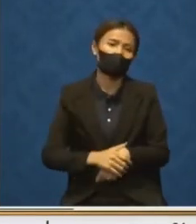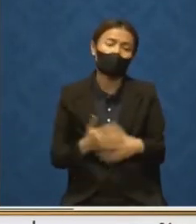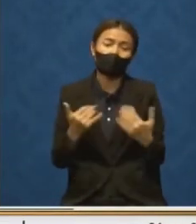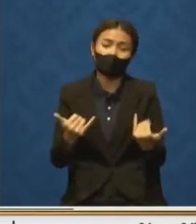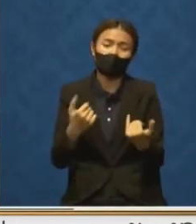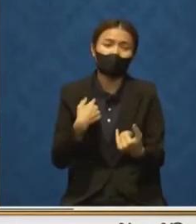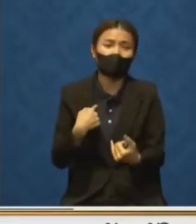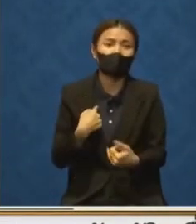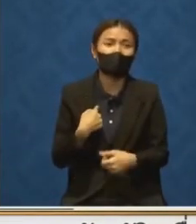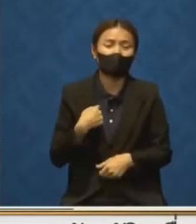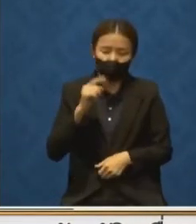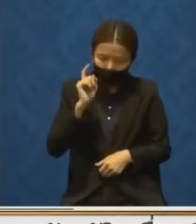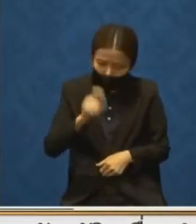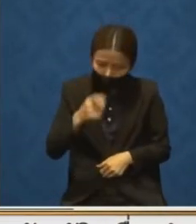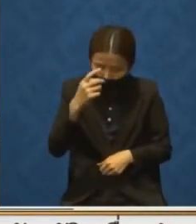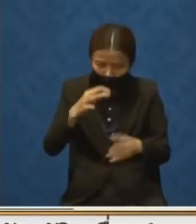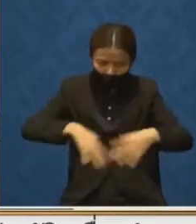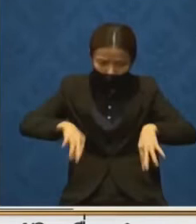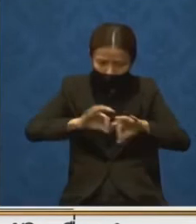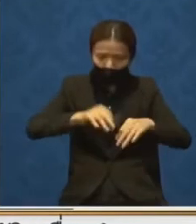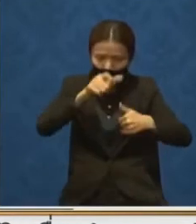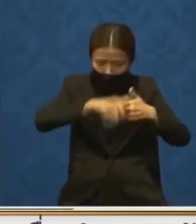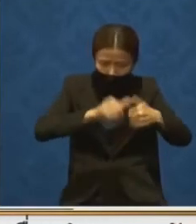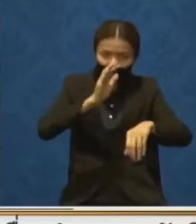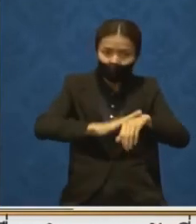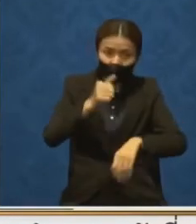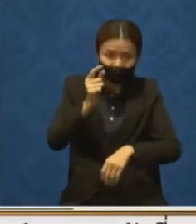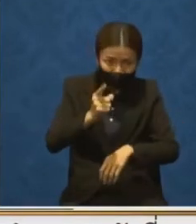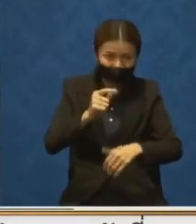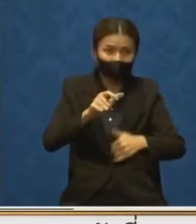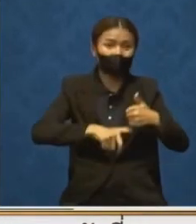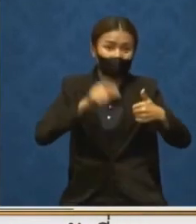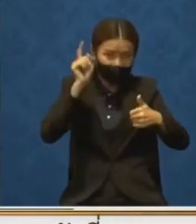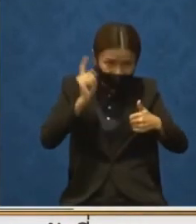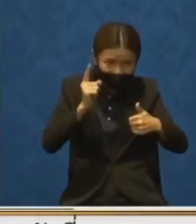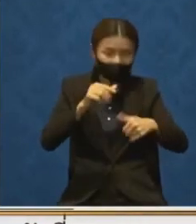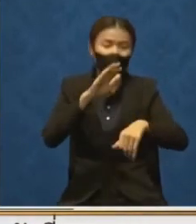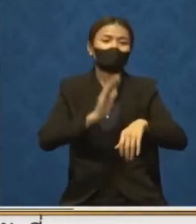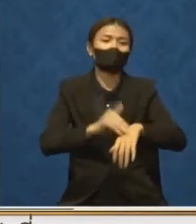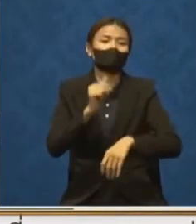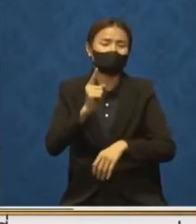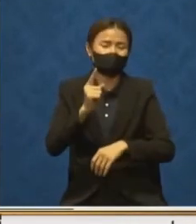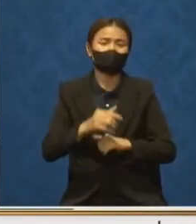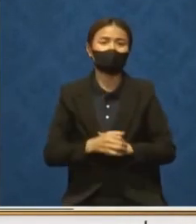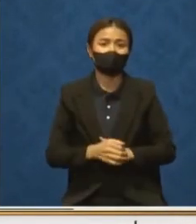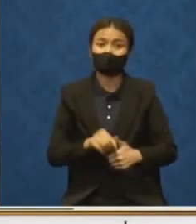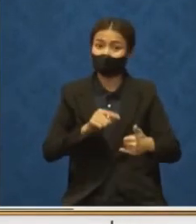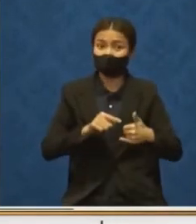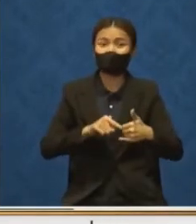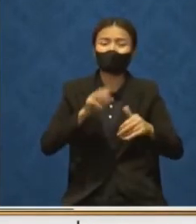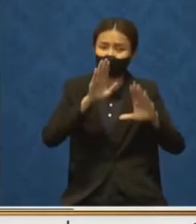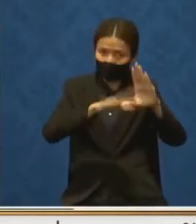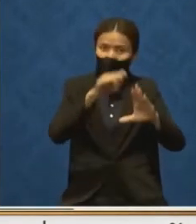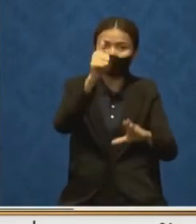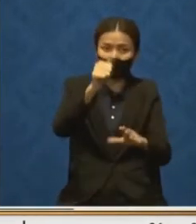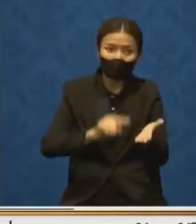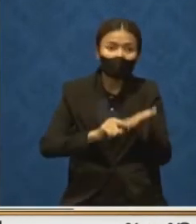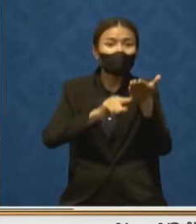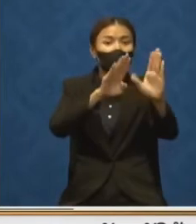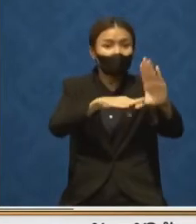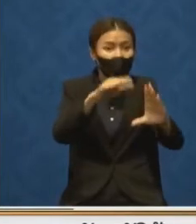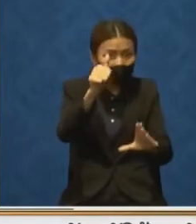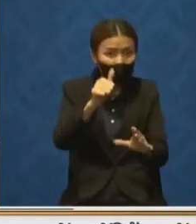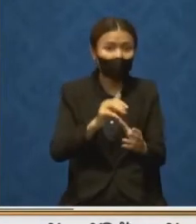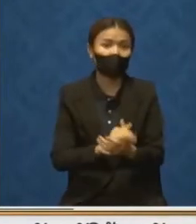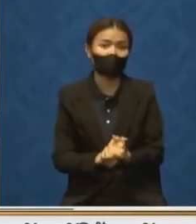าระของความน่าเชื่อถือของกระบวนการทั้งหมดให้หน่วยงานที่เกี่ยวข้องในการระบุว่าเงื่อน